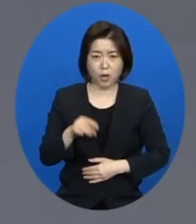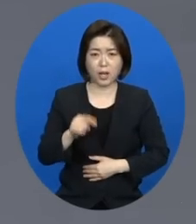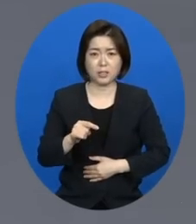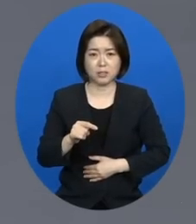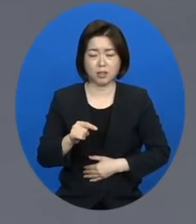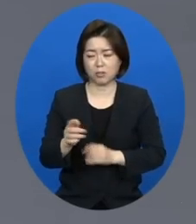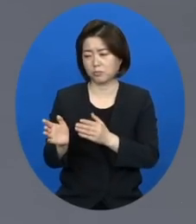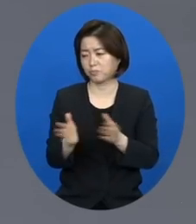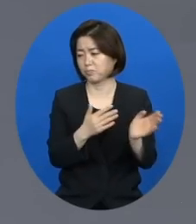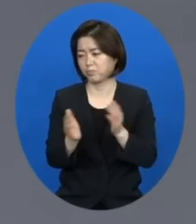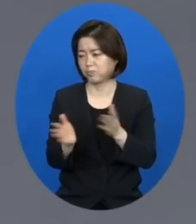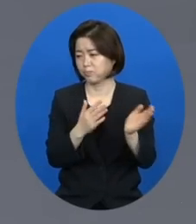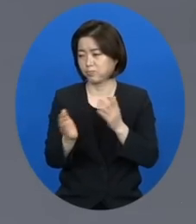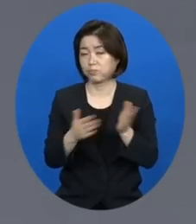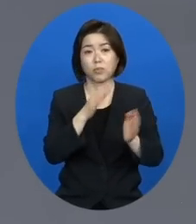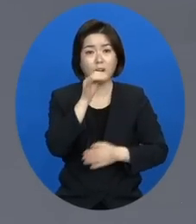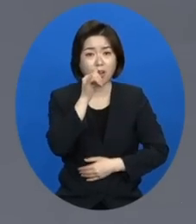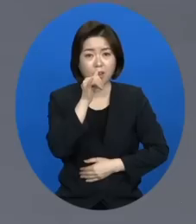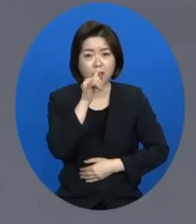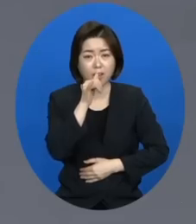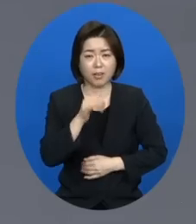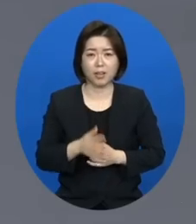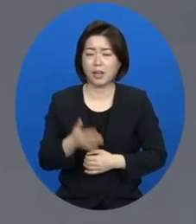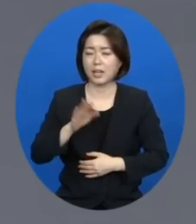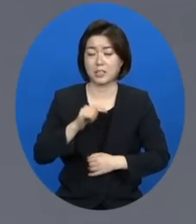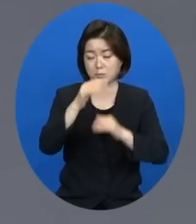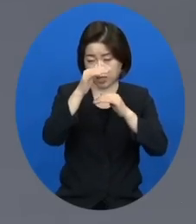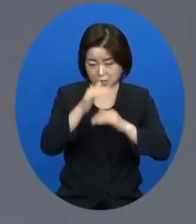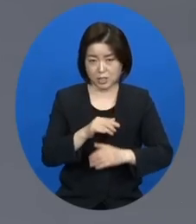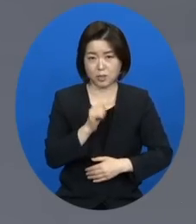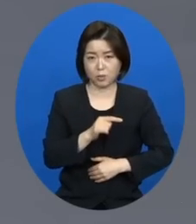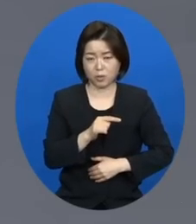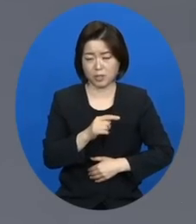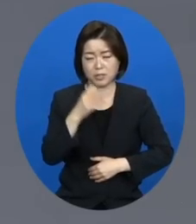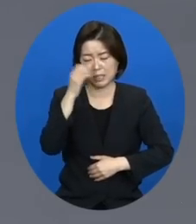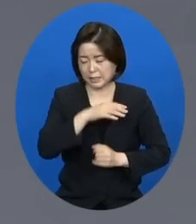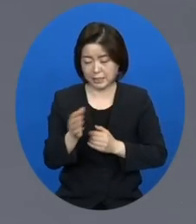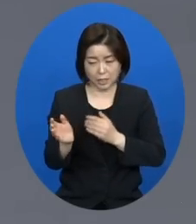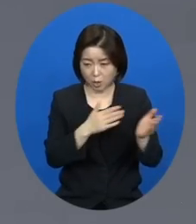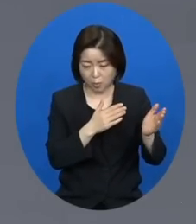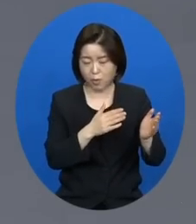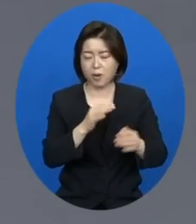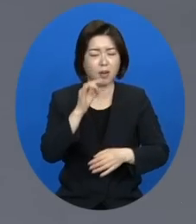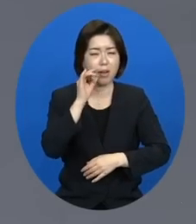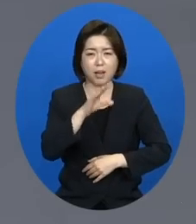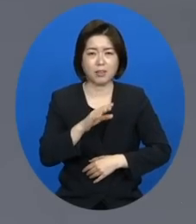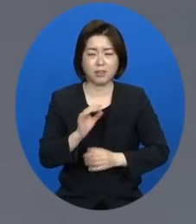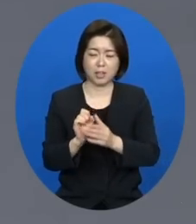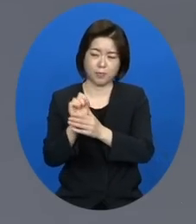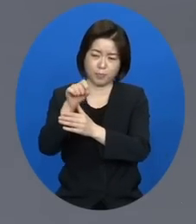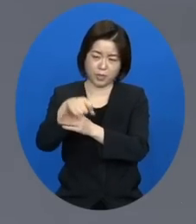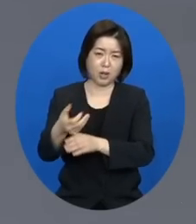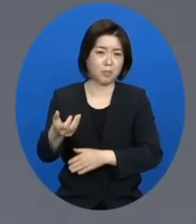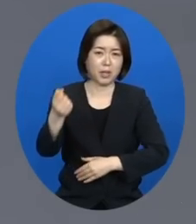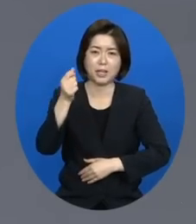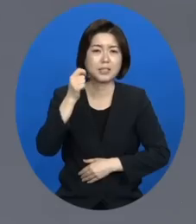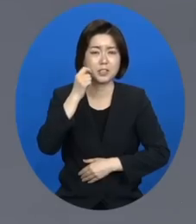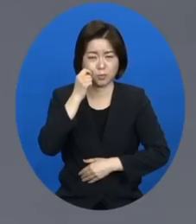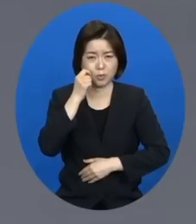스킵 넘어가려고 합니다. 그러나 이 과정을 넘어가서는 결코 열매 맺는 삶을 맺을